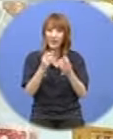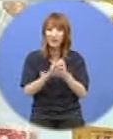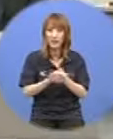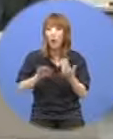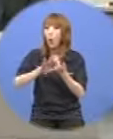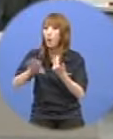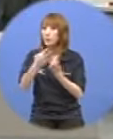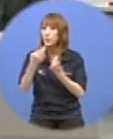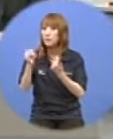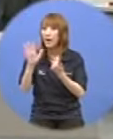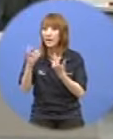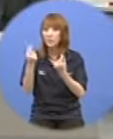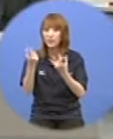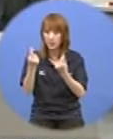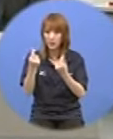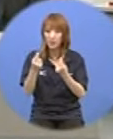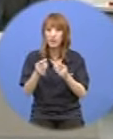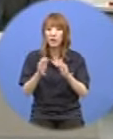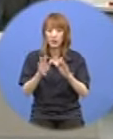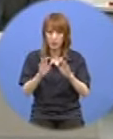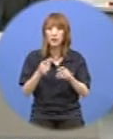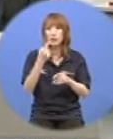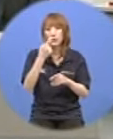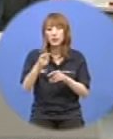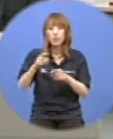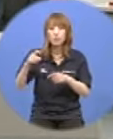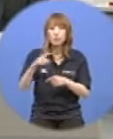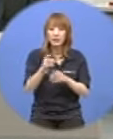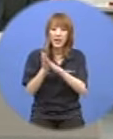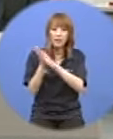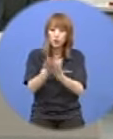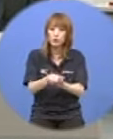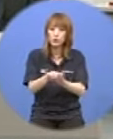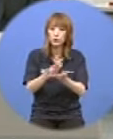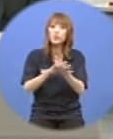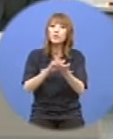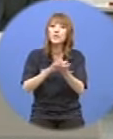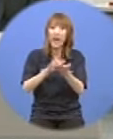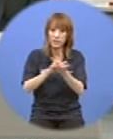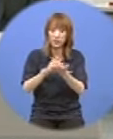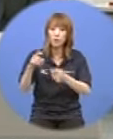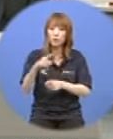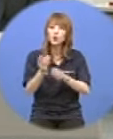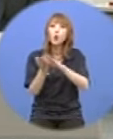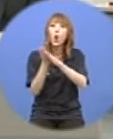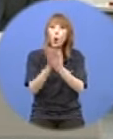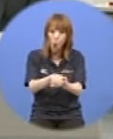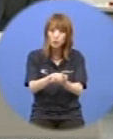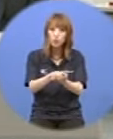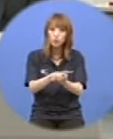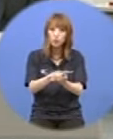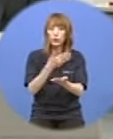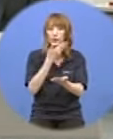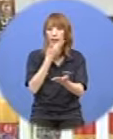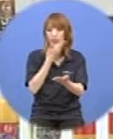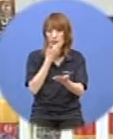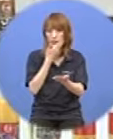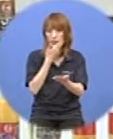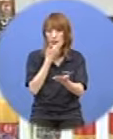よね。 今まではまあ殺虫剤っていう、まあ、名前からの通りその虫を殺すというのが大事だったんです